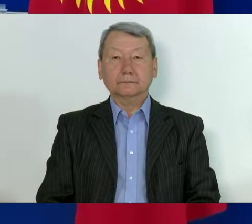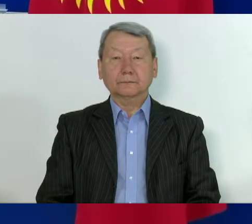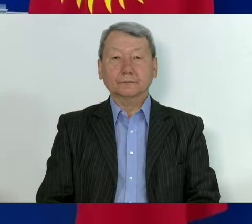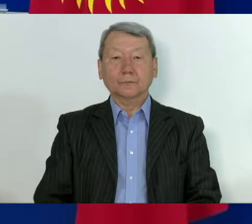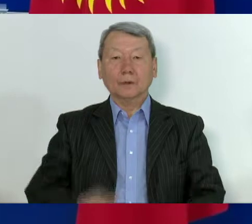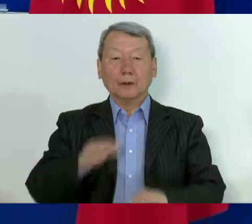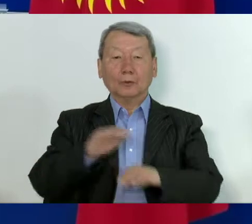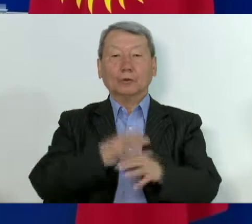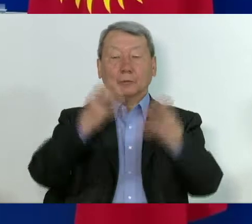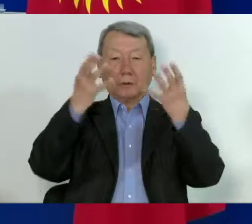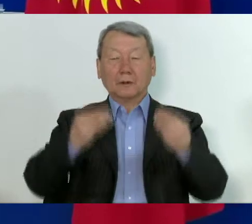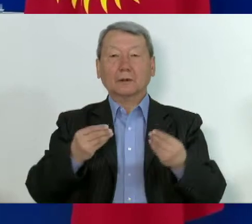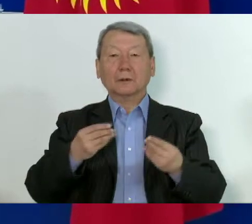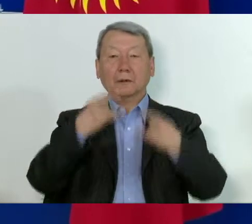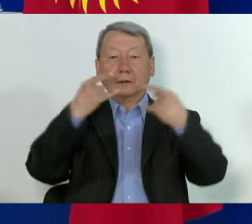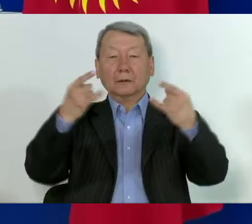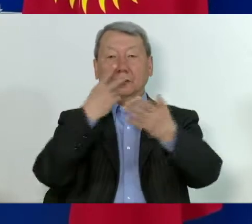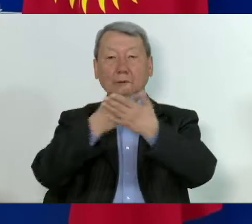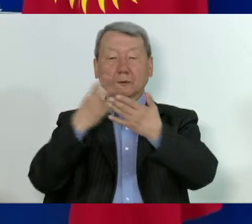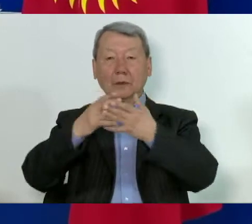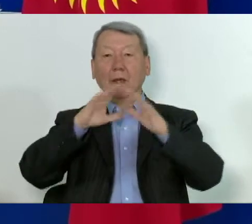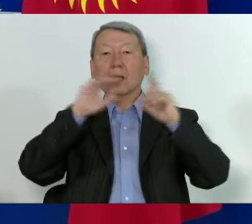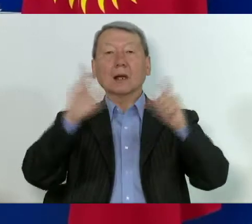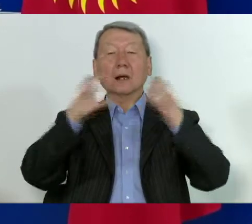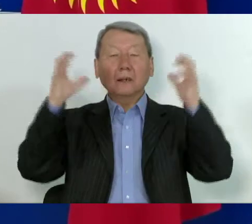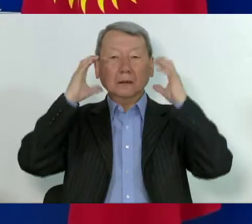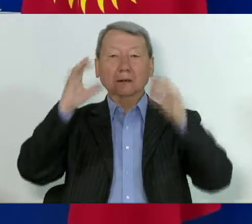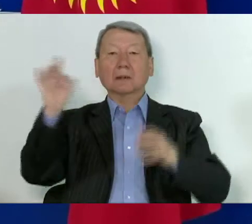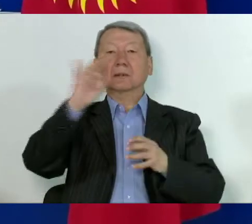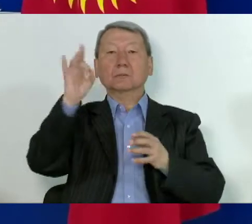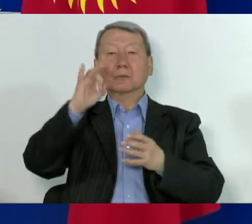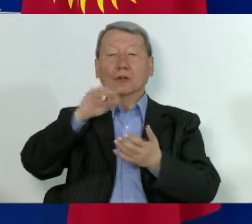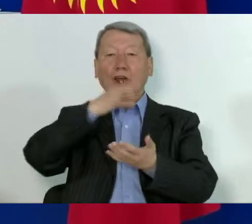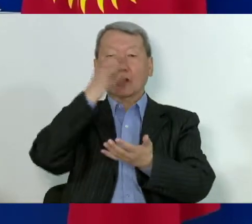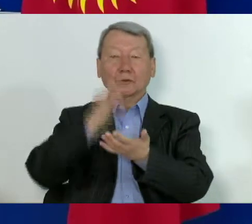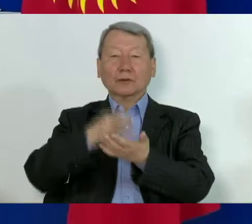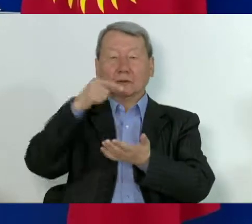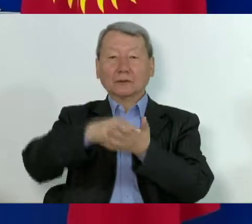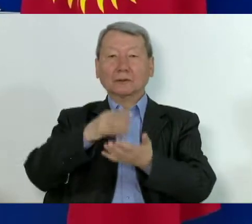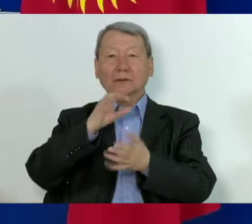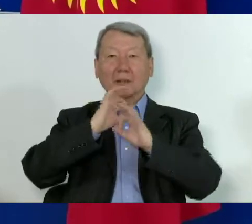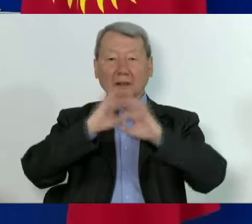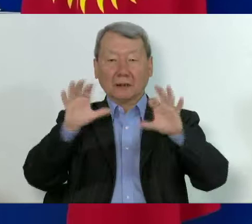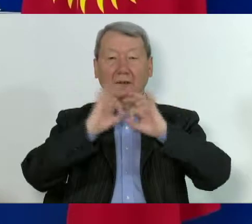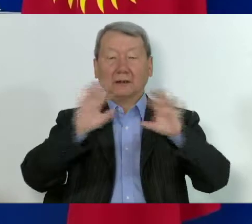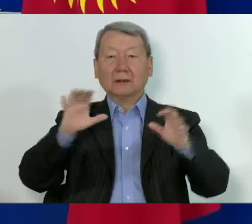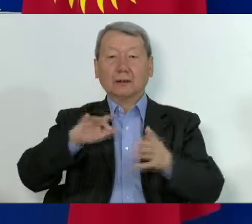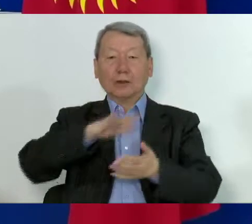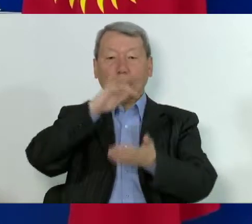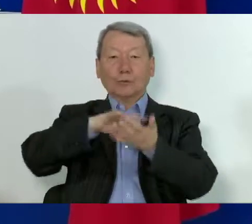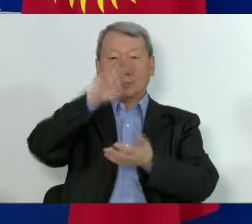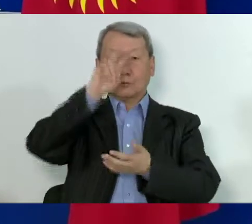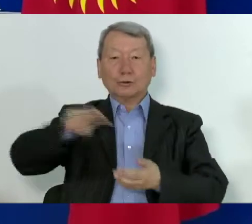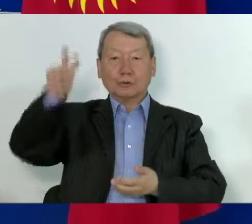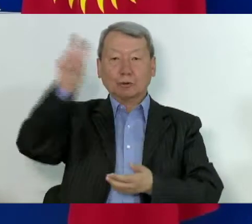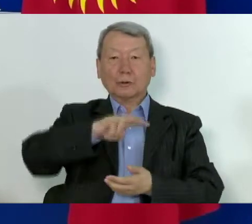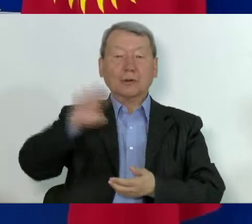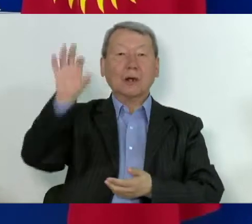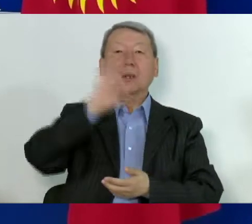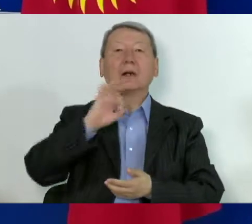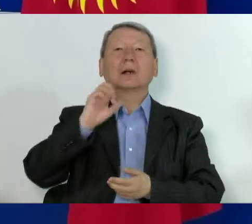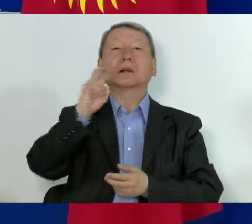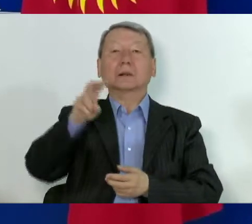Кутмандо, күнүңүздөр менен, урматтуу телекөрүүчүлөр, радио угармандар, республикалык штабтын пресс борборунда Бишкек шаарынын бүгүнкү күндөгү абалы